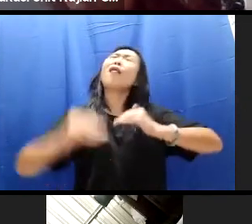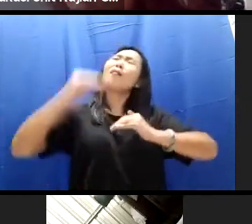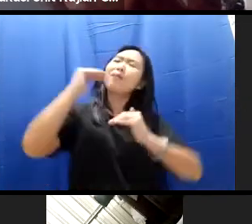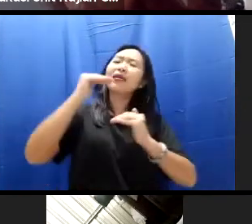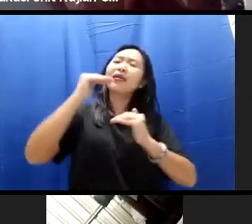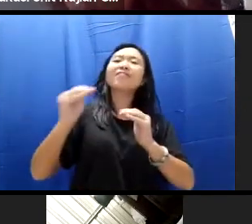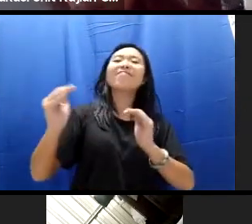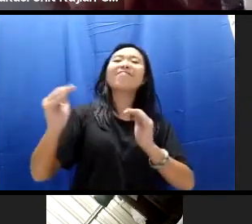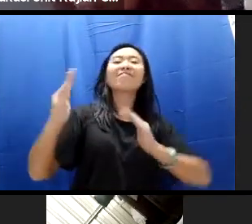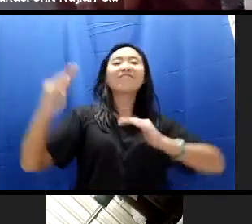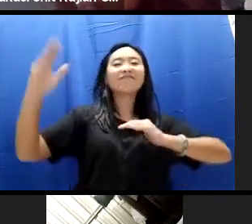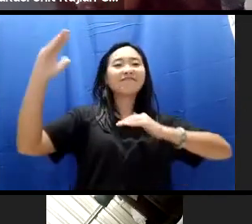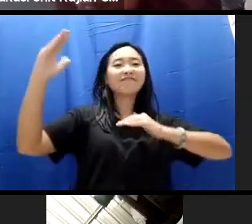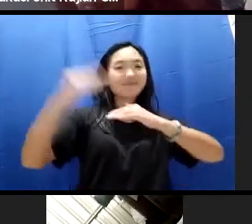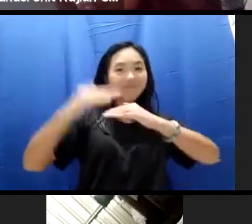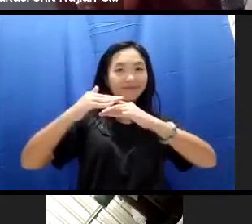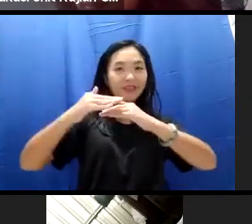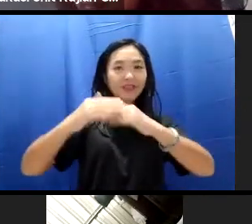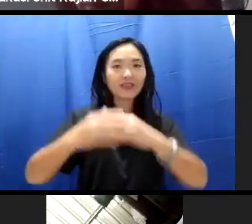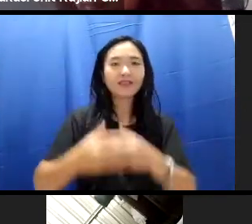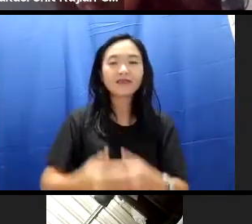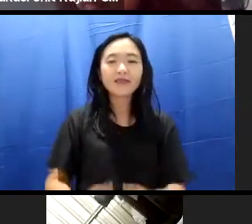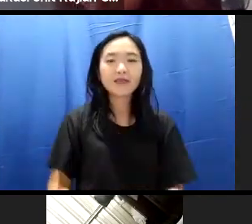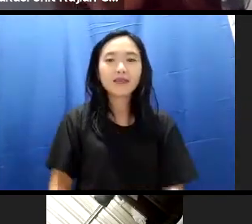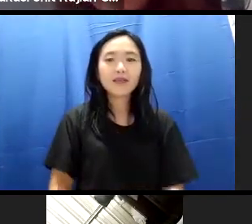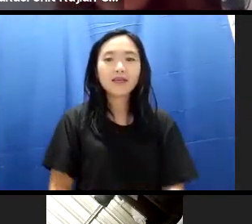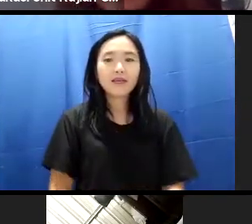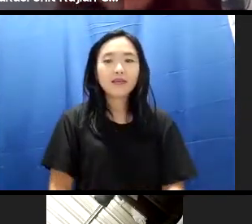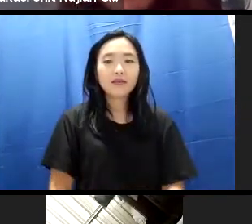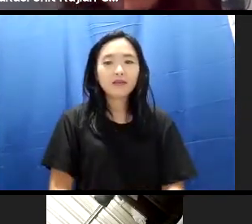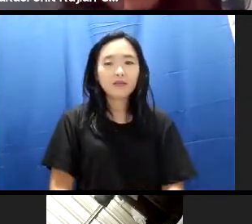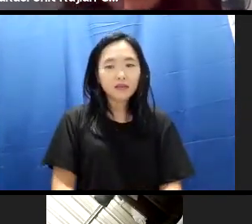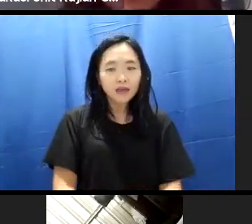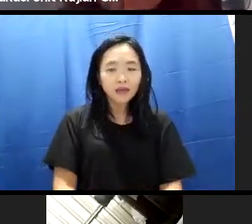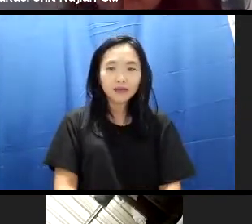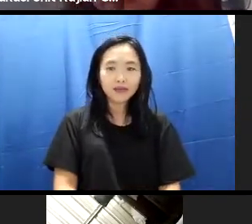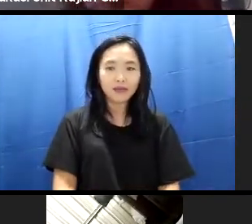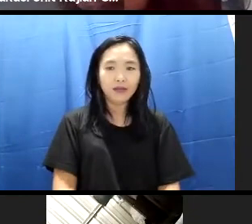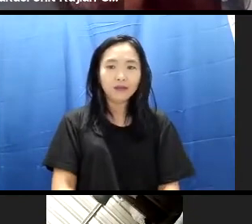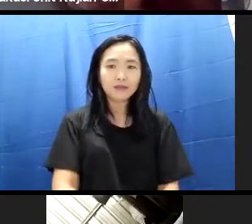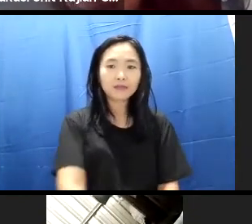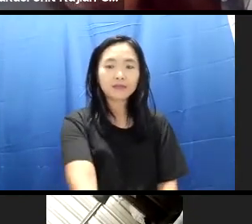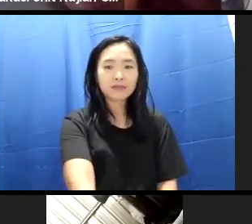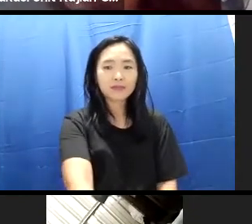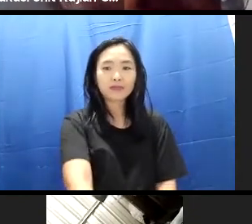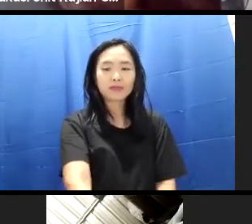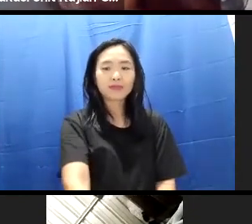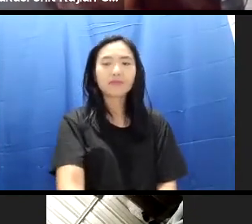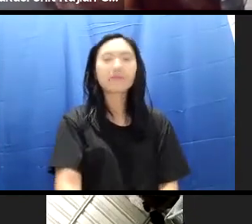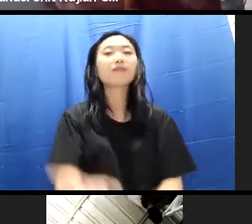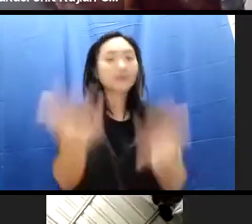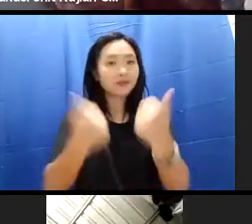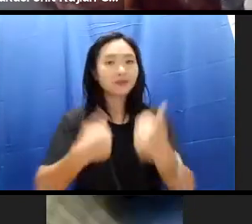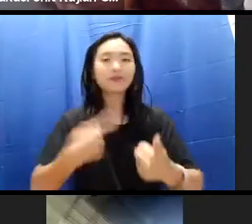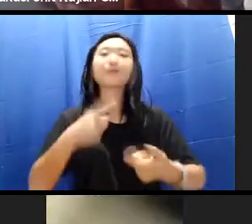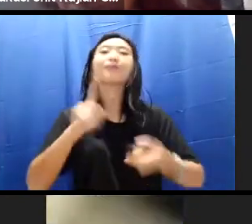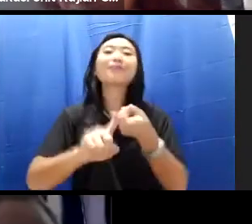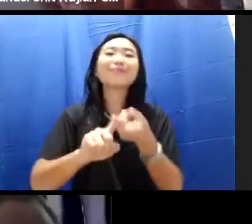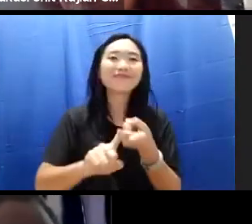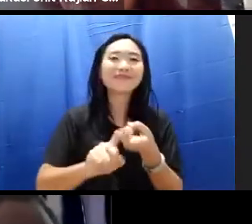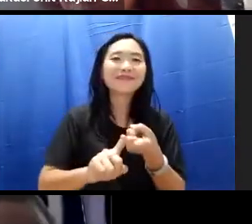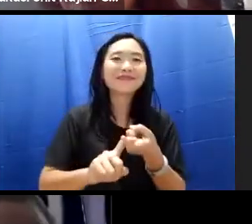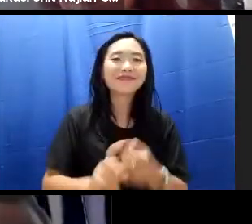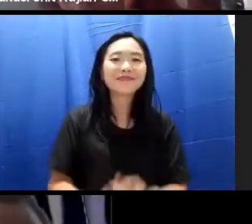menyapa mereka sekaligus menyampaikan short bio dari para narasumber kita. Baik, yang